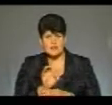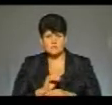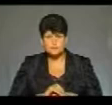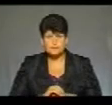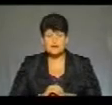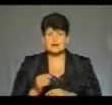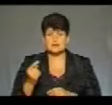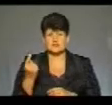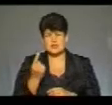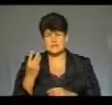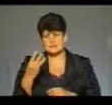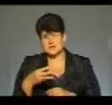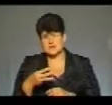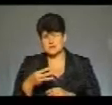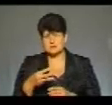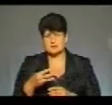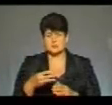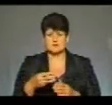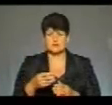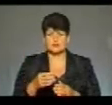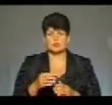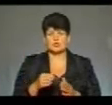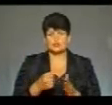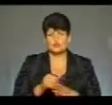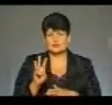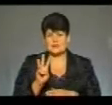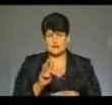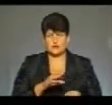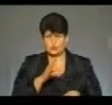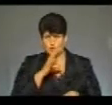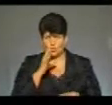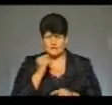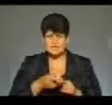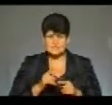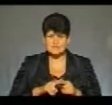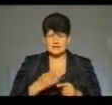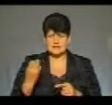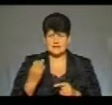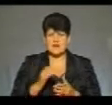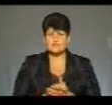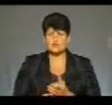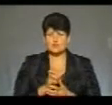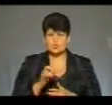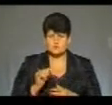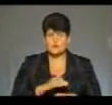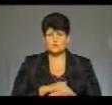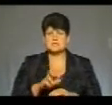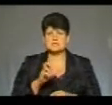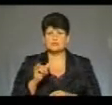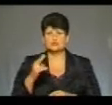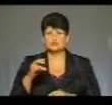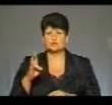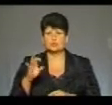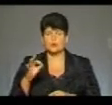з 1:30 4 вересня до 3 години ночі. Це нас цікавить масив Дружба, вулиця Будного, а також